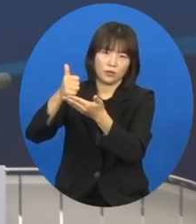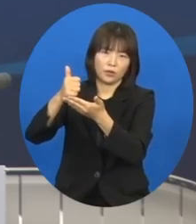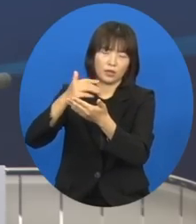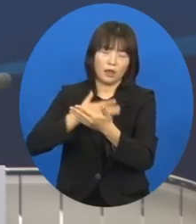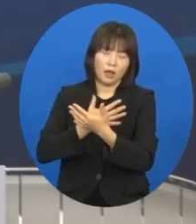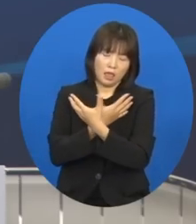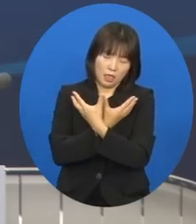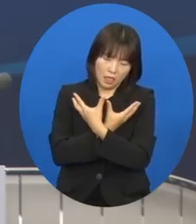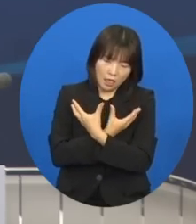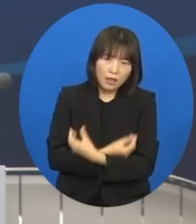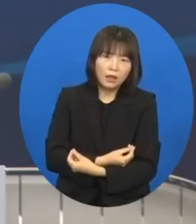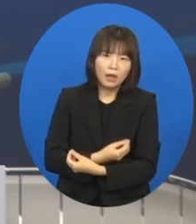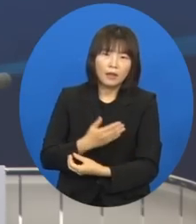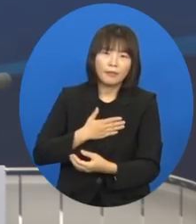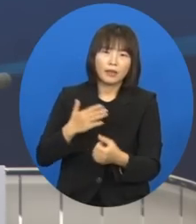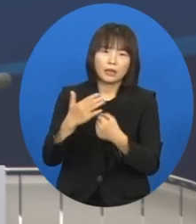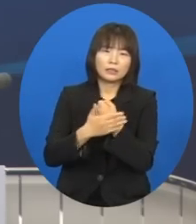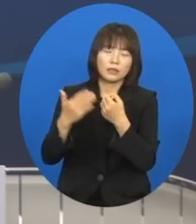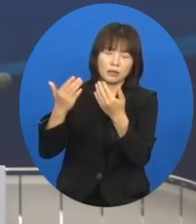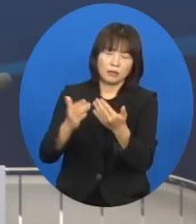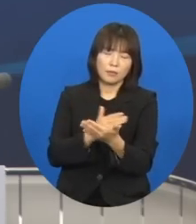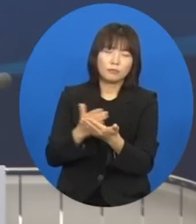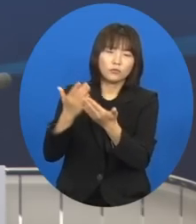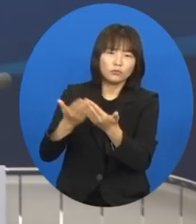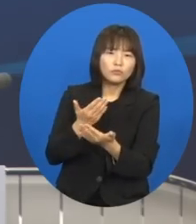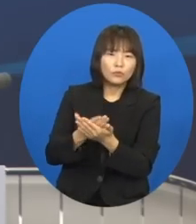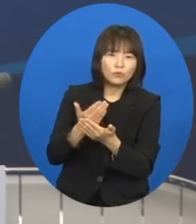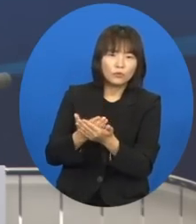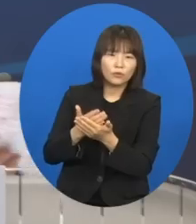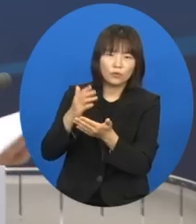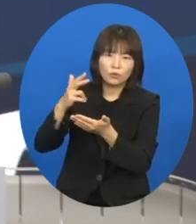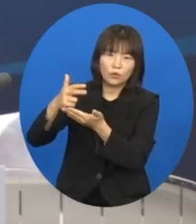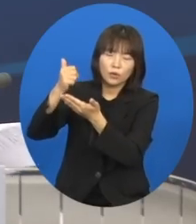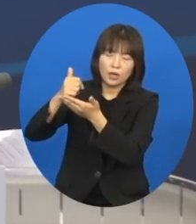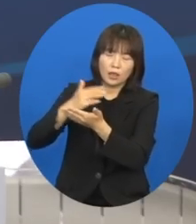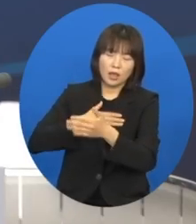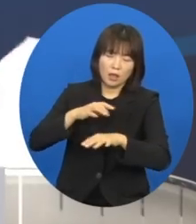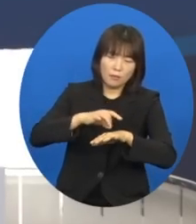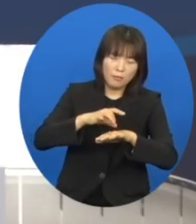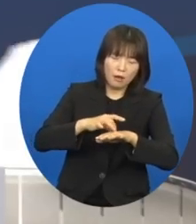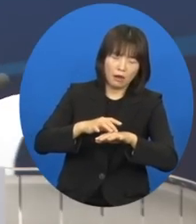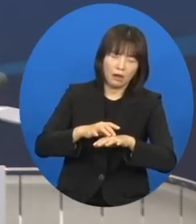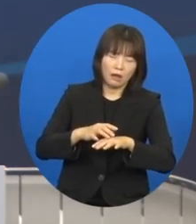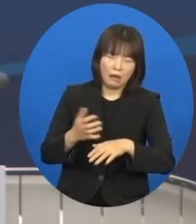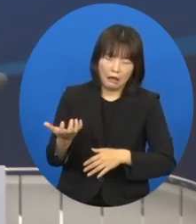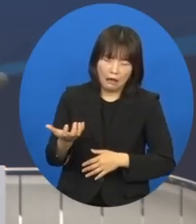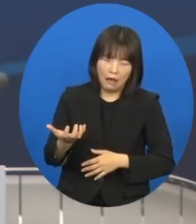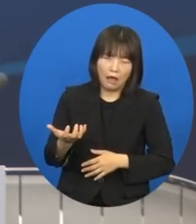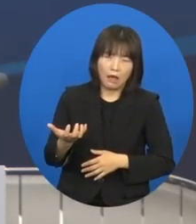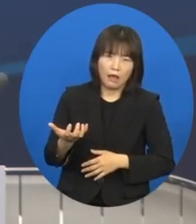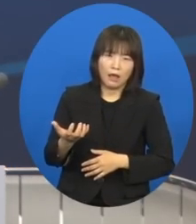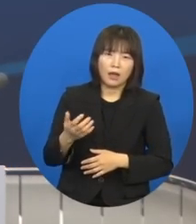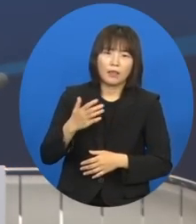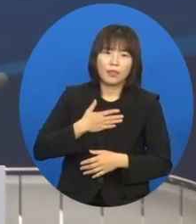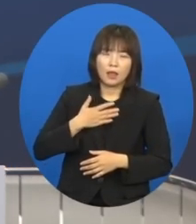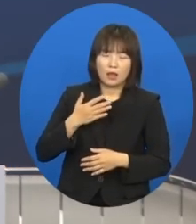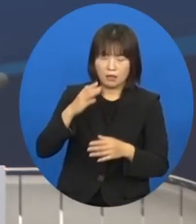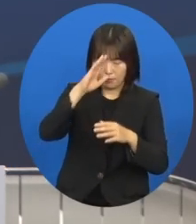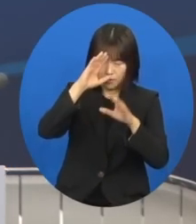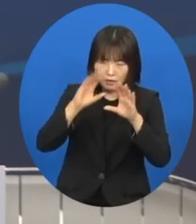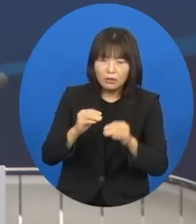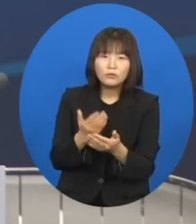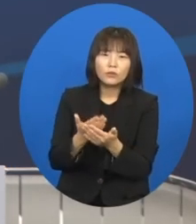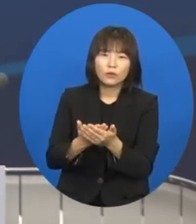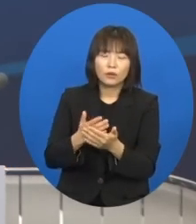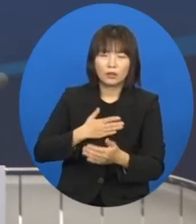내가 수척하였으니 내게 은혜를 베푸소서 여호와여 나의 뼈가 떨리오니 자 나를 고치소서 나의 영혼도